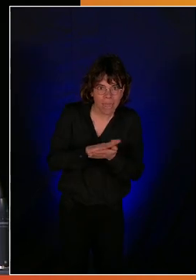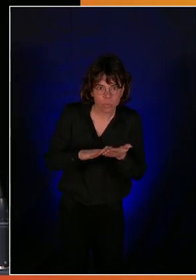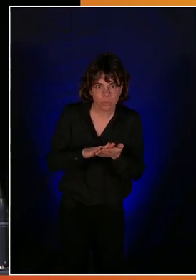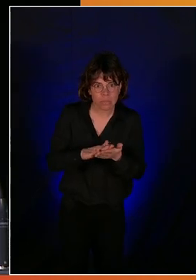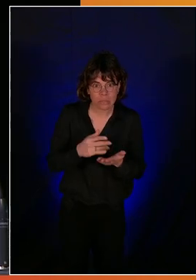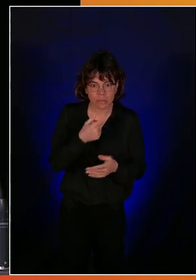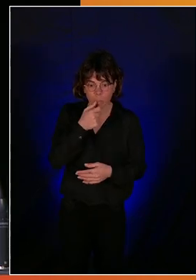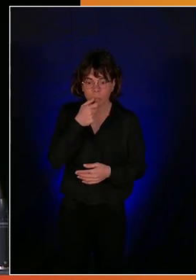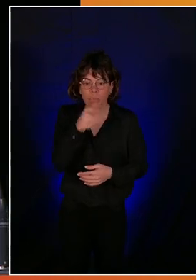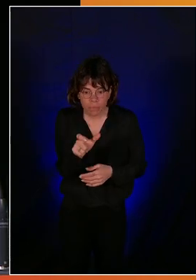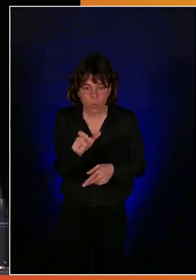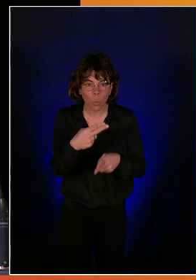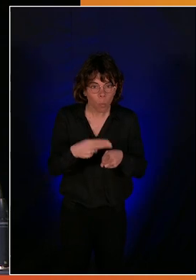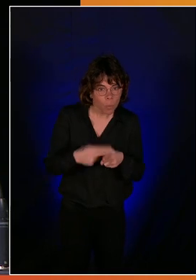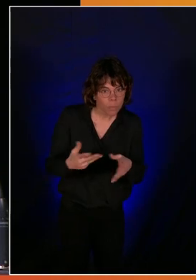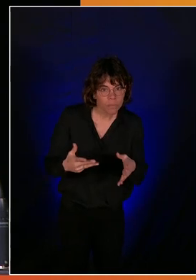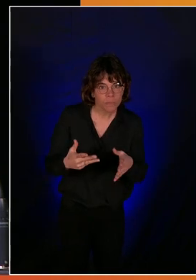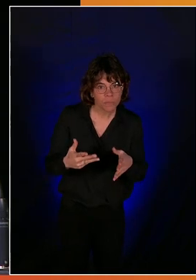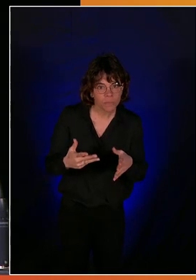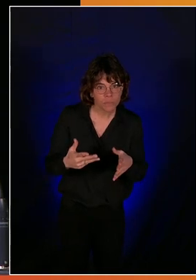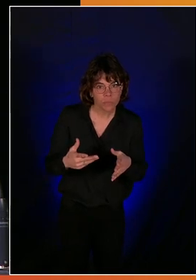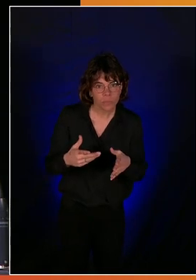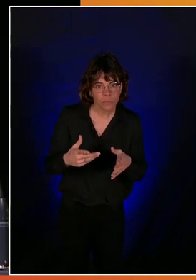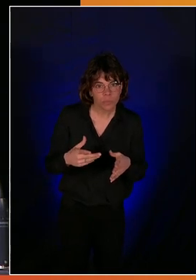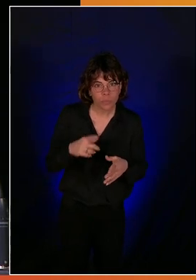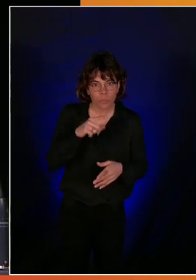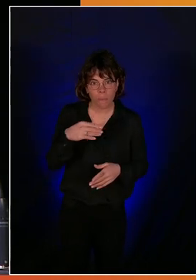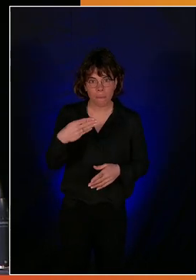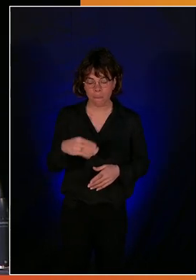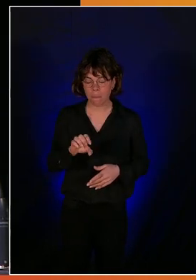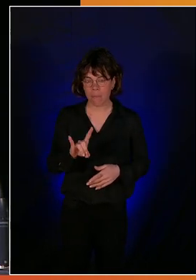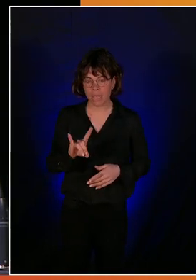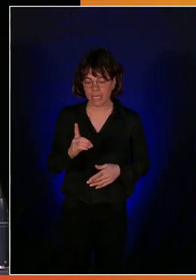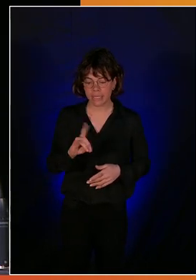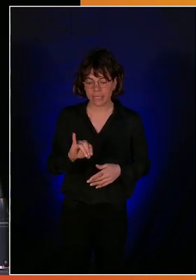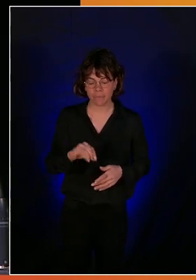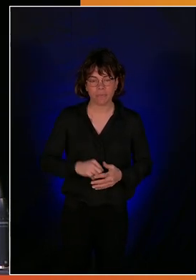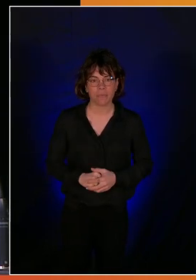j'écorche les noms, Achouri Mehdi,